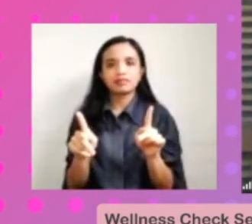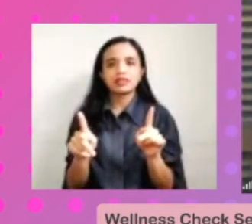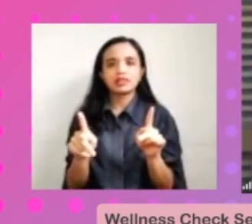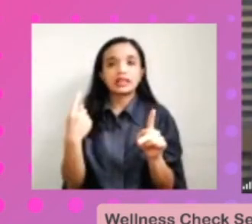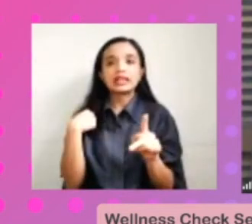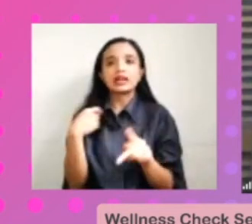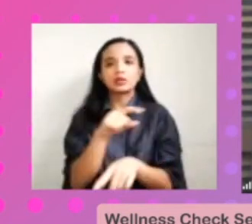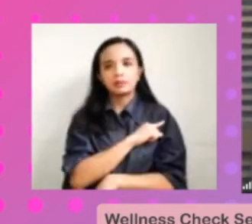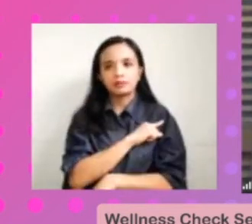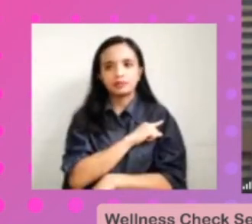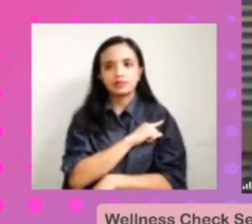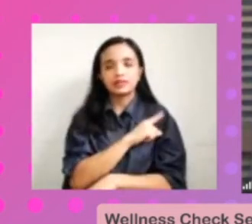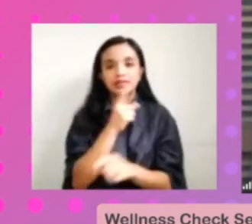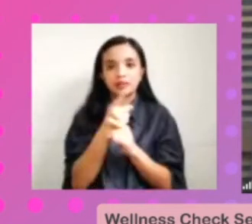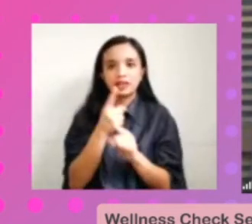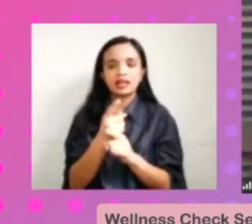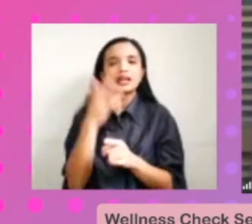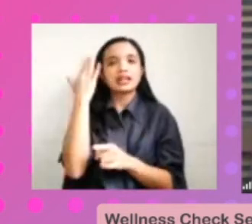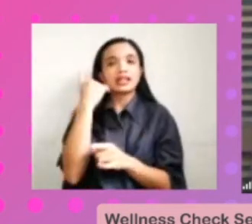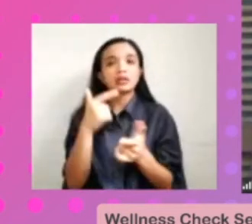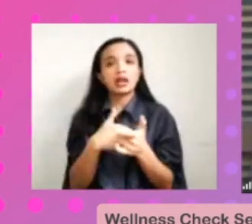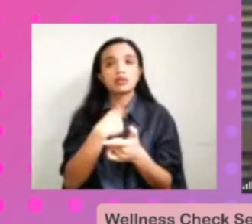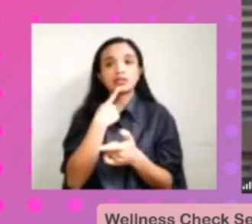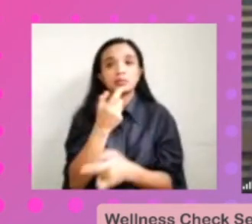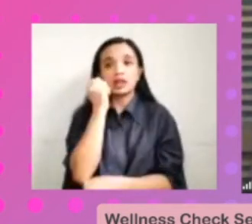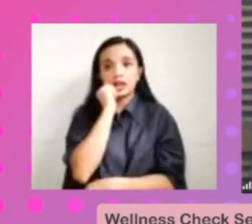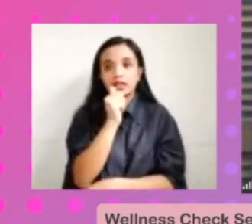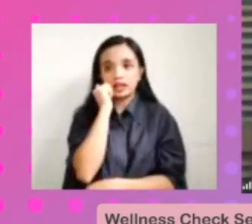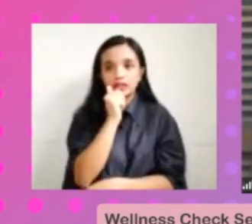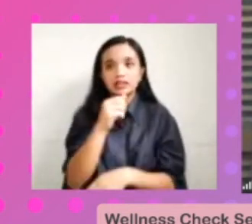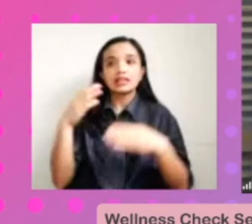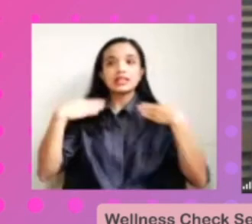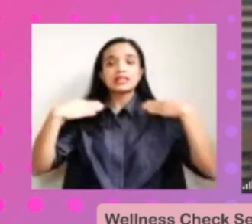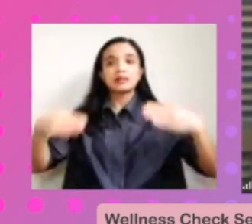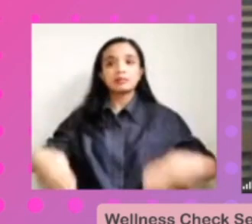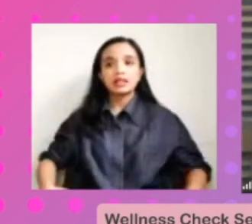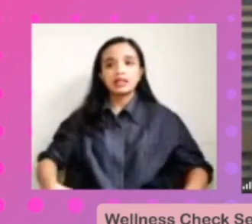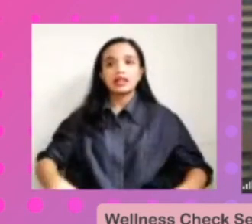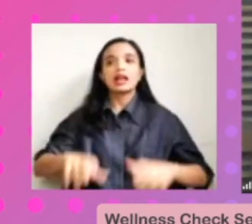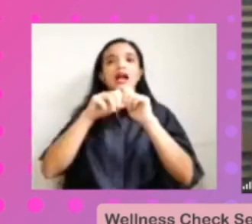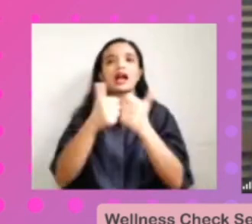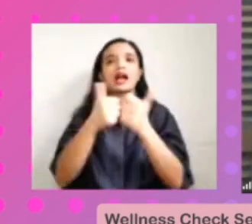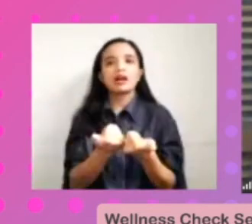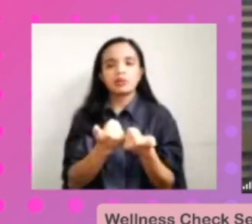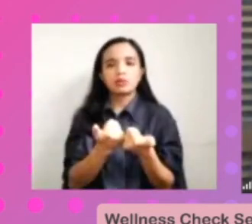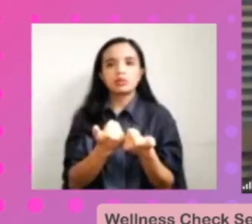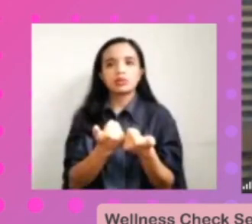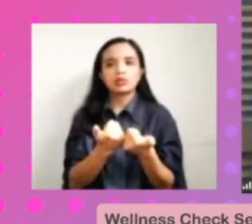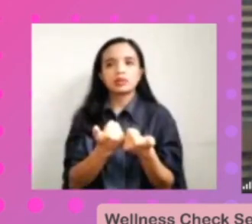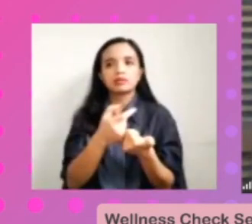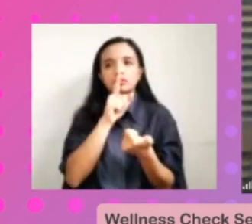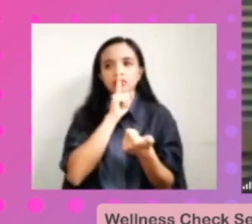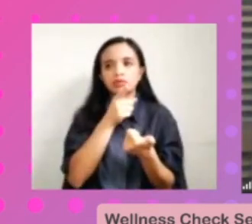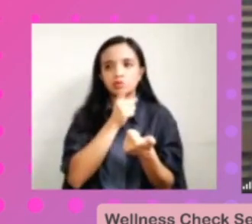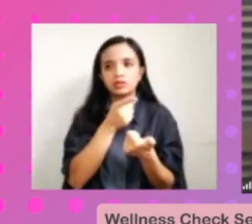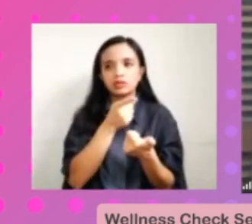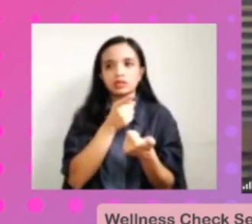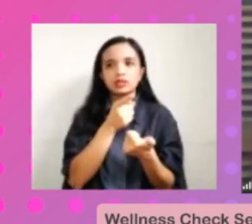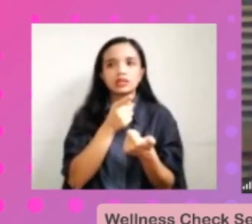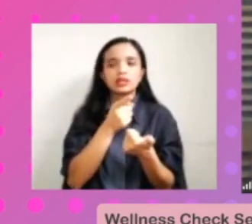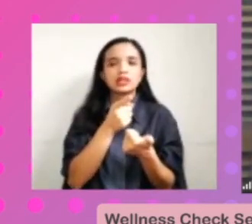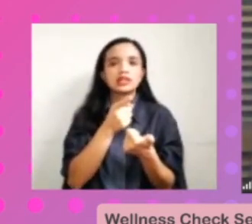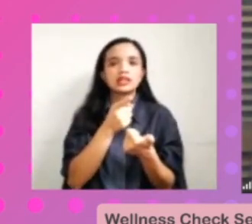na information tungkol sa physical wellness. And of course, para talagang okay na check ang ating